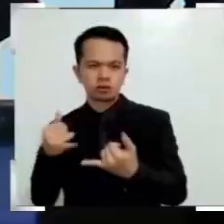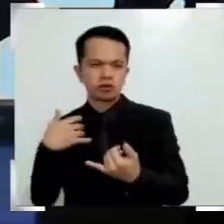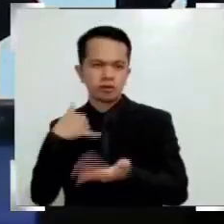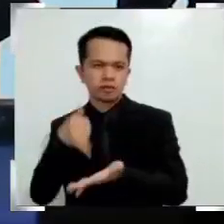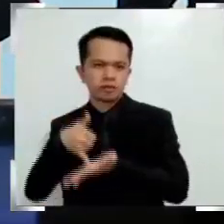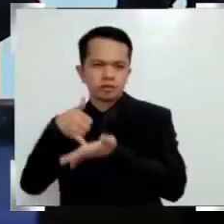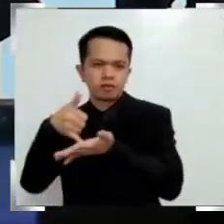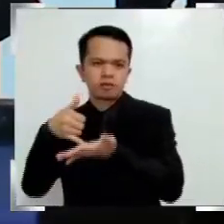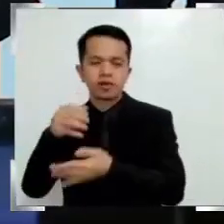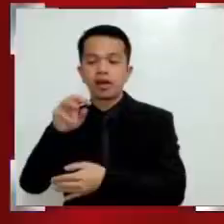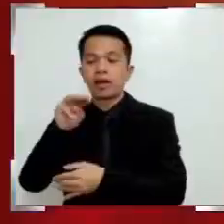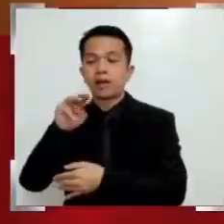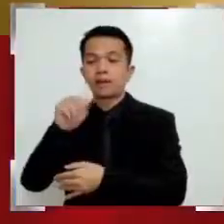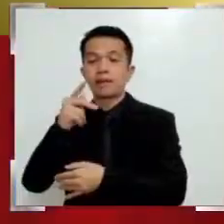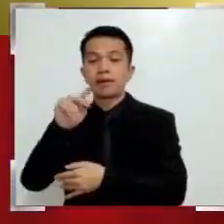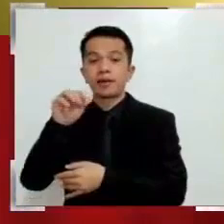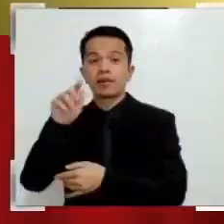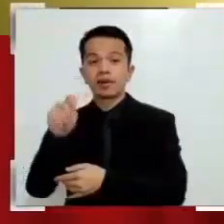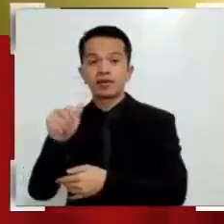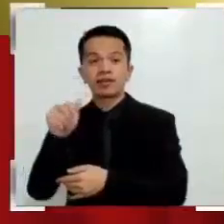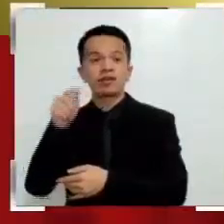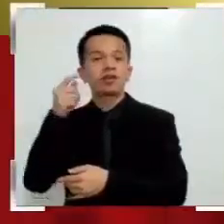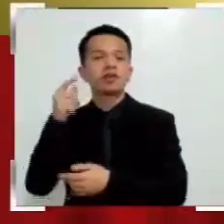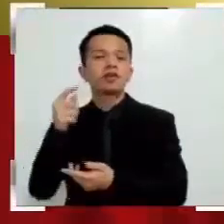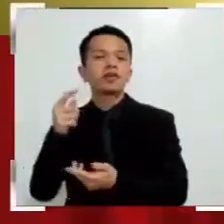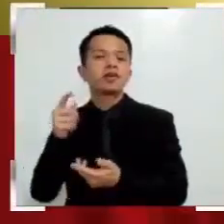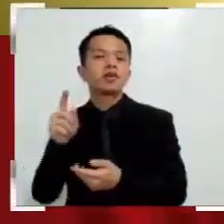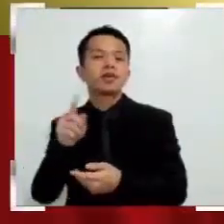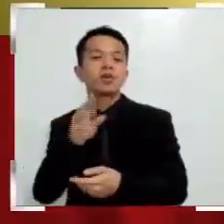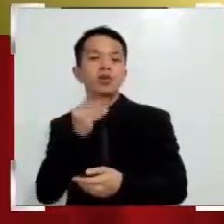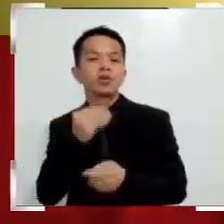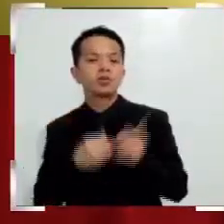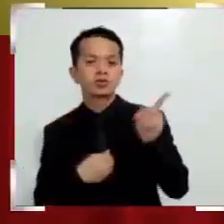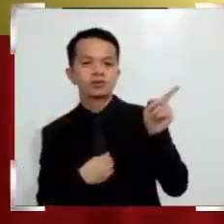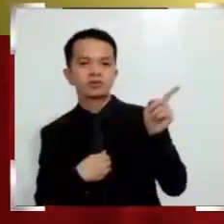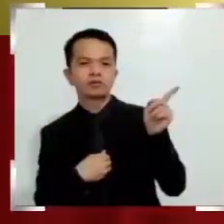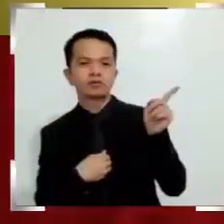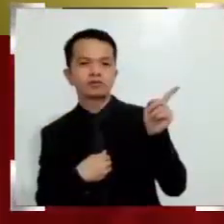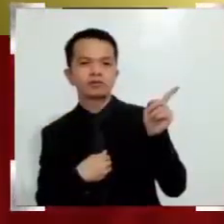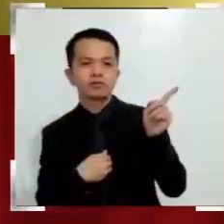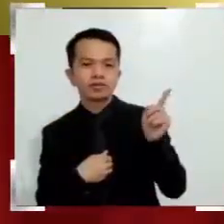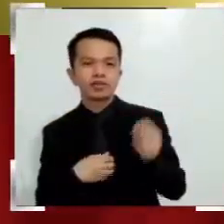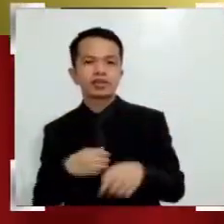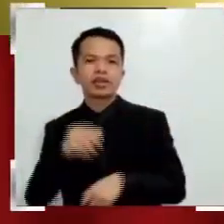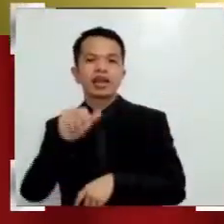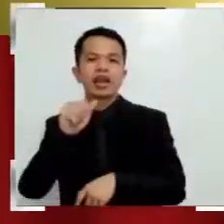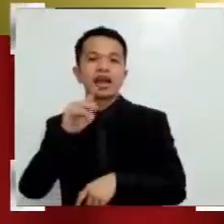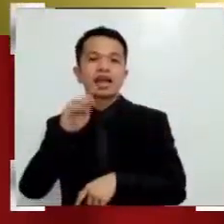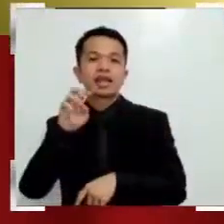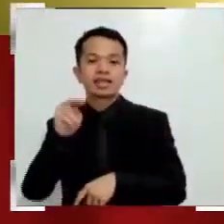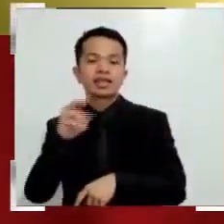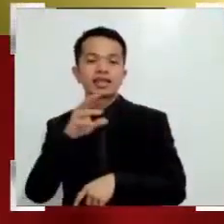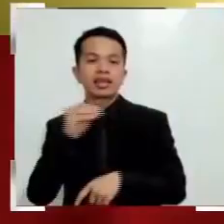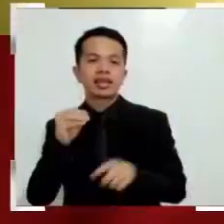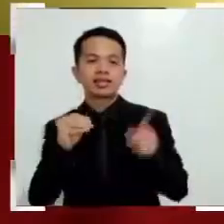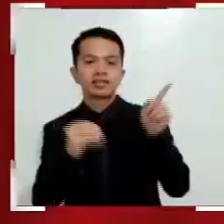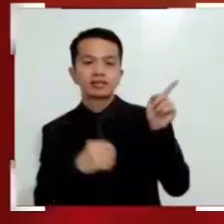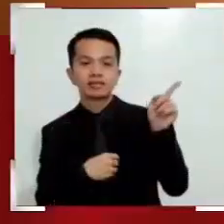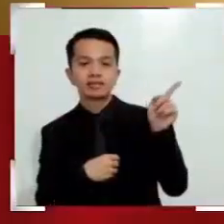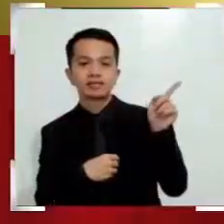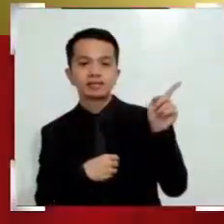Male Television Category sina Asia's Multimedia Star Alden Richards, Allen Ansay, Drew